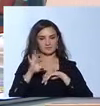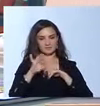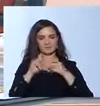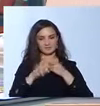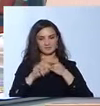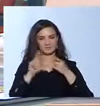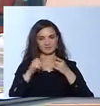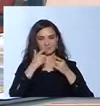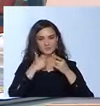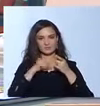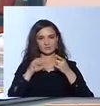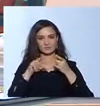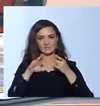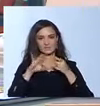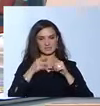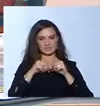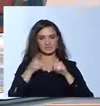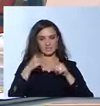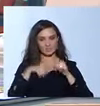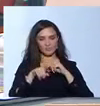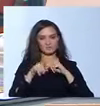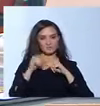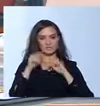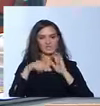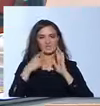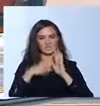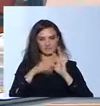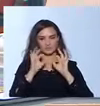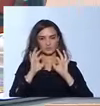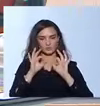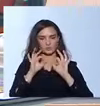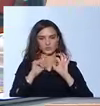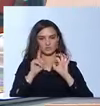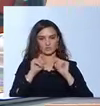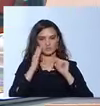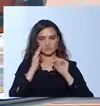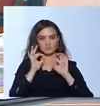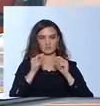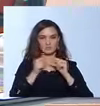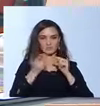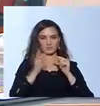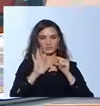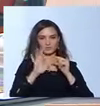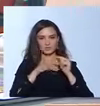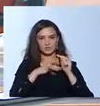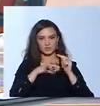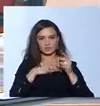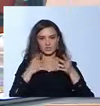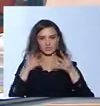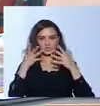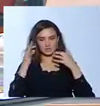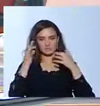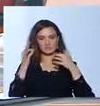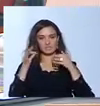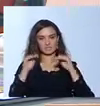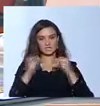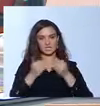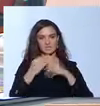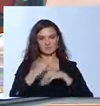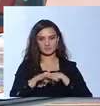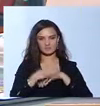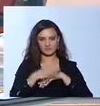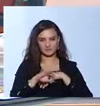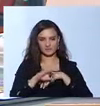დაკავშირებით. და ბატონო ალექსი, აქედან გამომდინარე ლოგიკური კითხვა, რომ მართალია თუ არა, რომ ჭაღარად თმა ნაკლებად